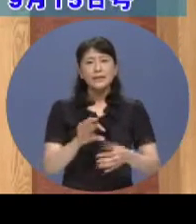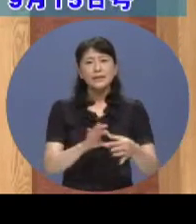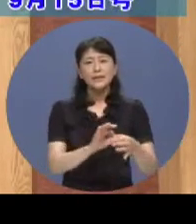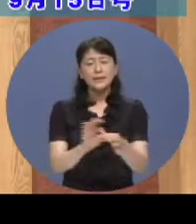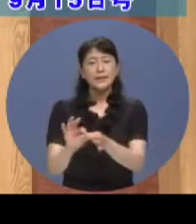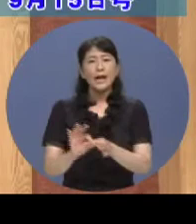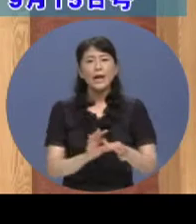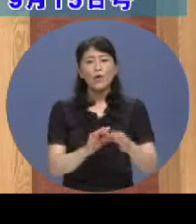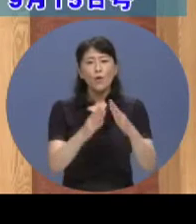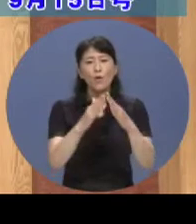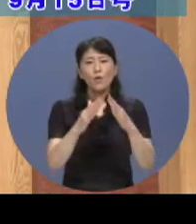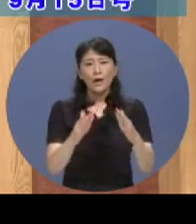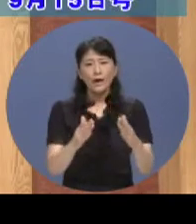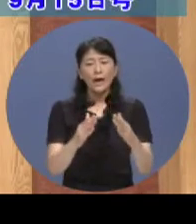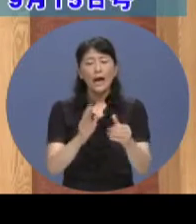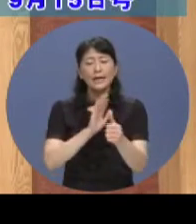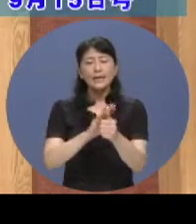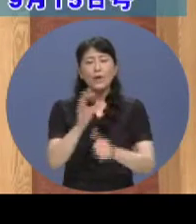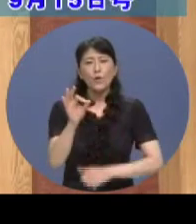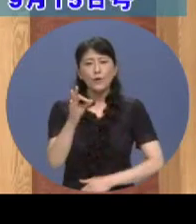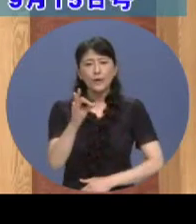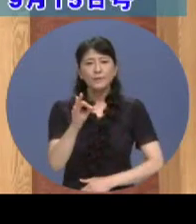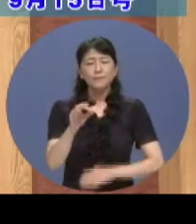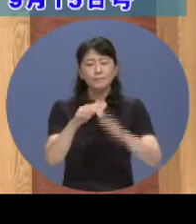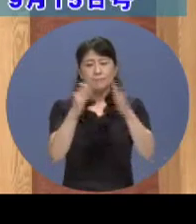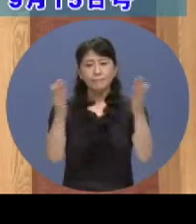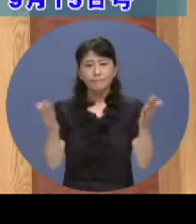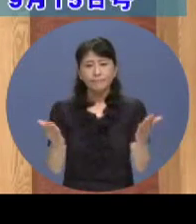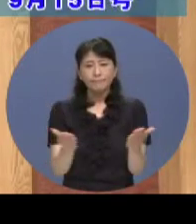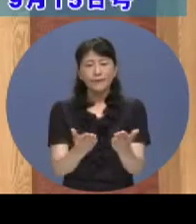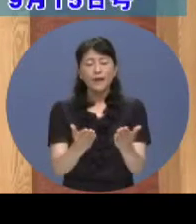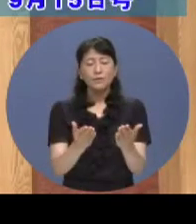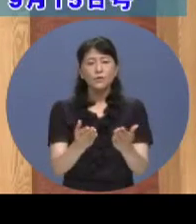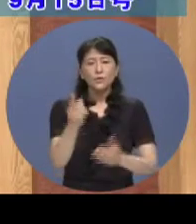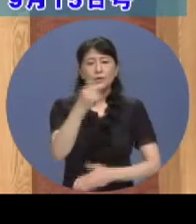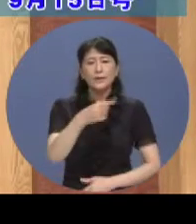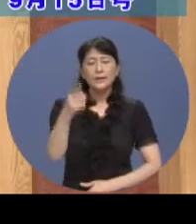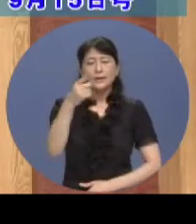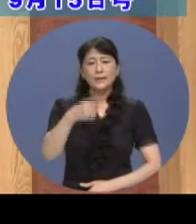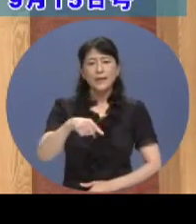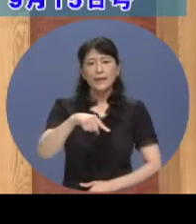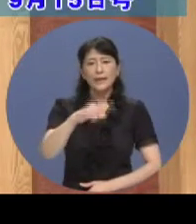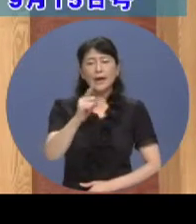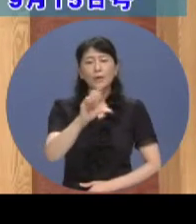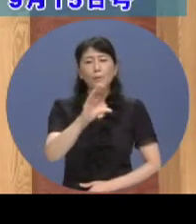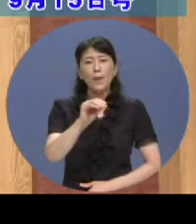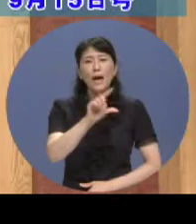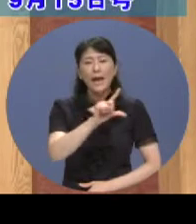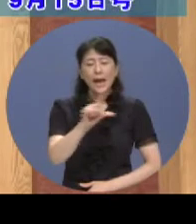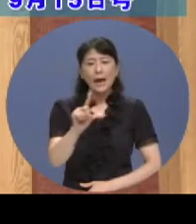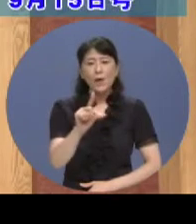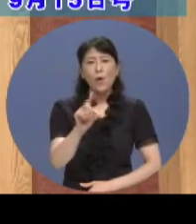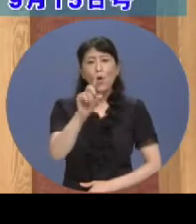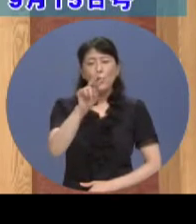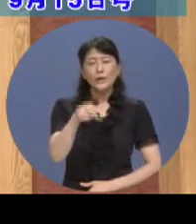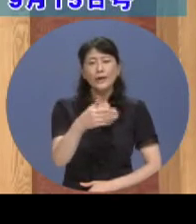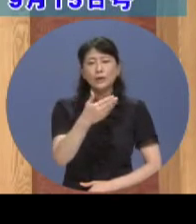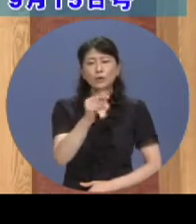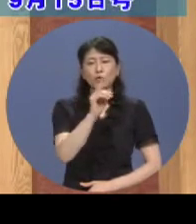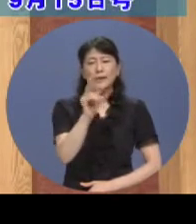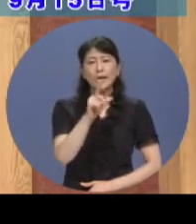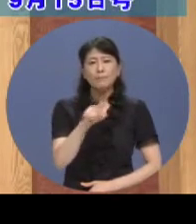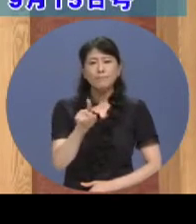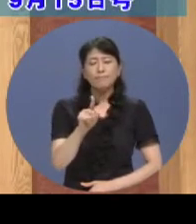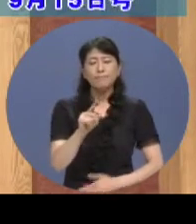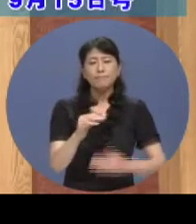ー、当日は東堂会長から自治連合会で募った義援金およそ1100万円を